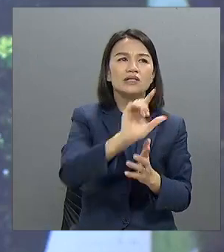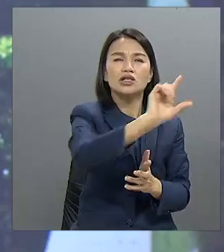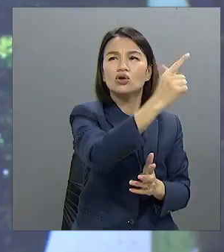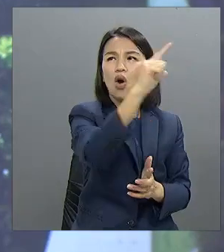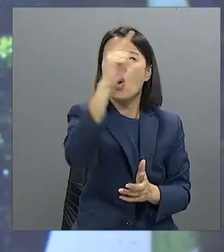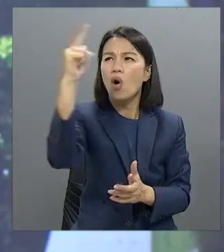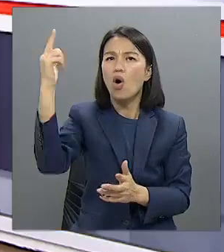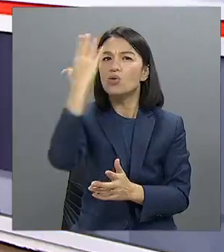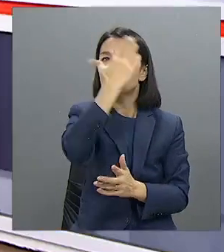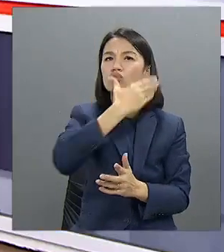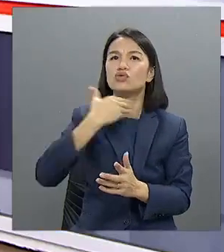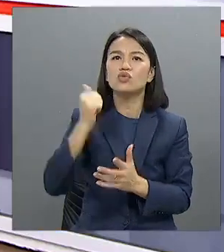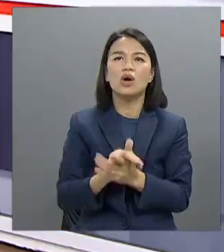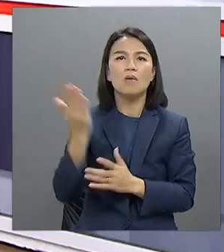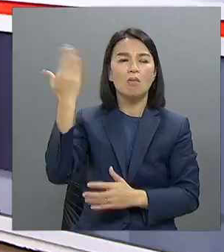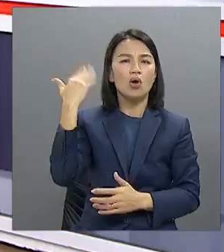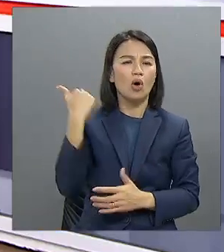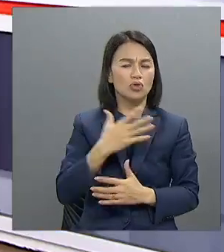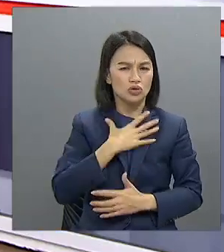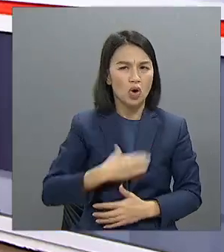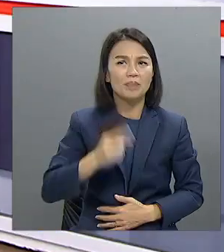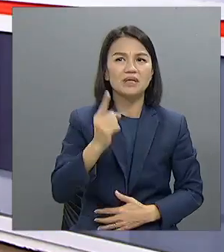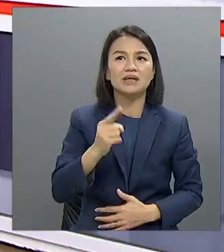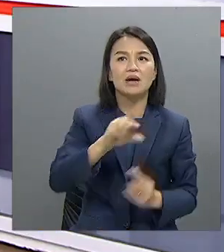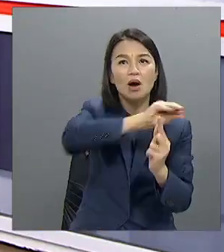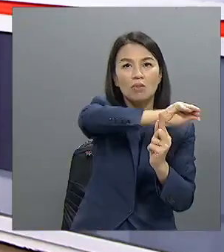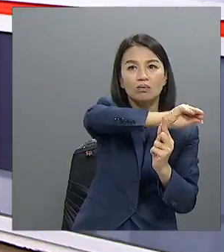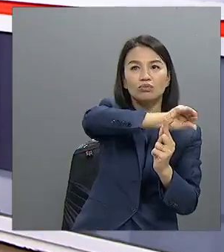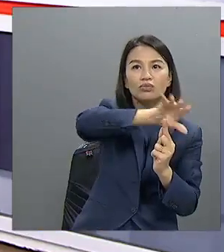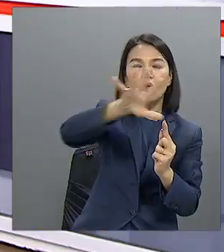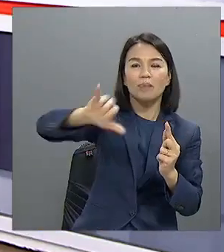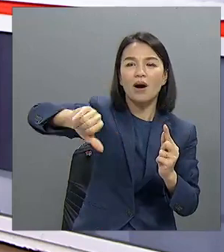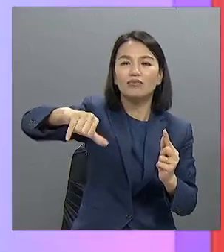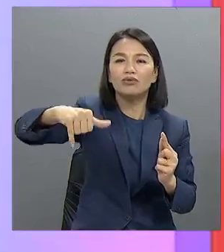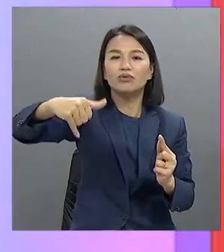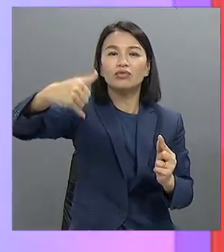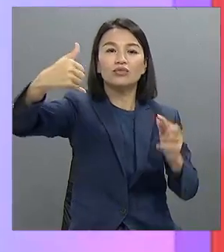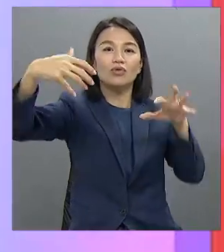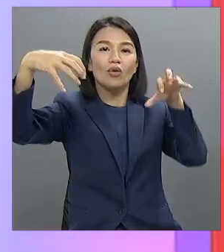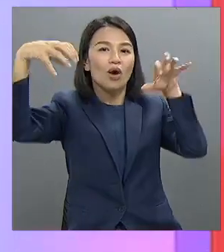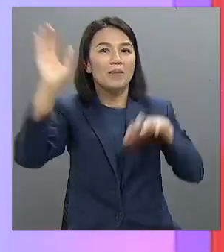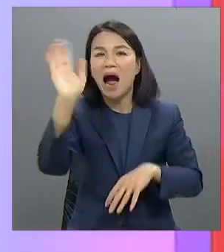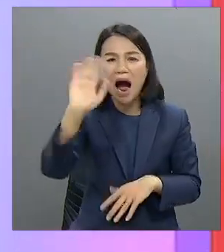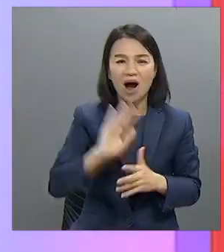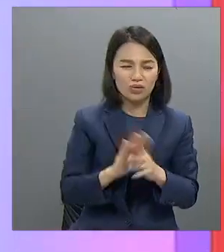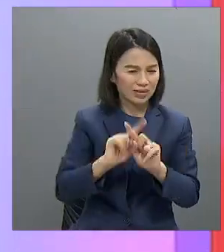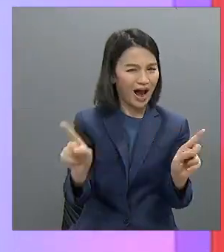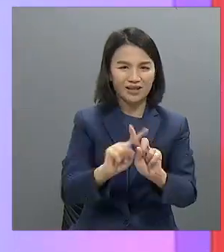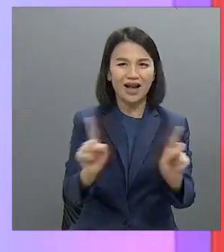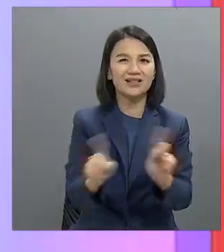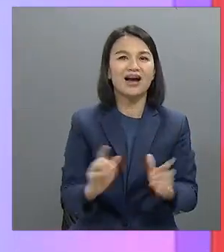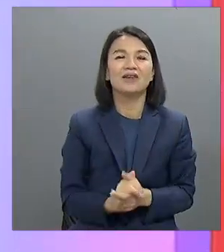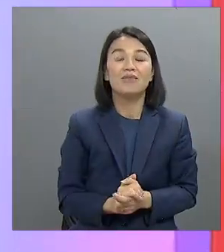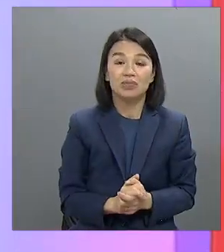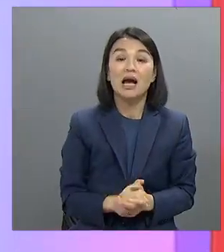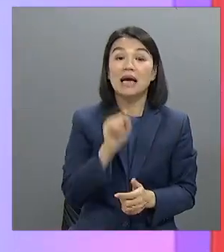นี่คือนิยมมากคุณผู้ชม แล้วก็จะมีเงาสะท้อนเป็นคนขึ้นมา ไม่สิกำลังโรแมนติกเลย ดอกจำปาพูดถึงจำปาดองเนี่ยที่บ้าน